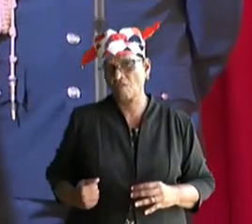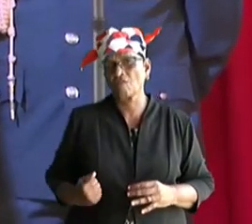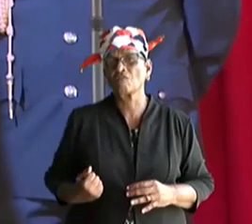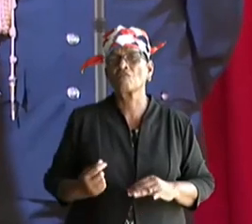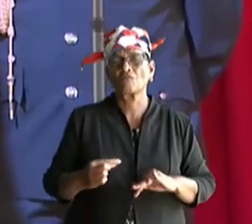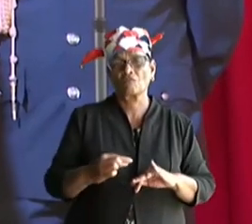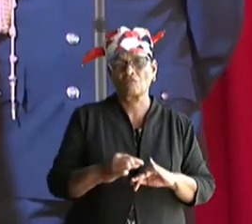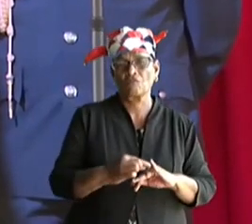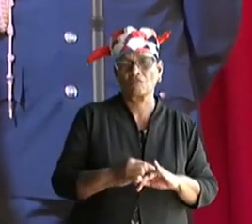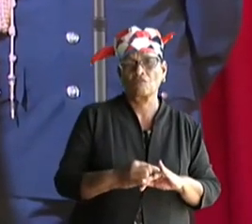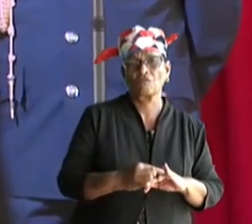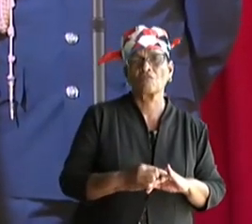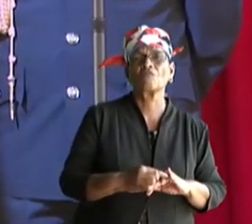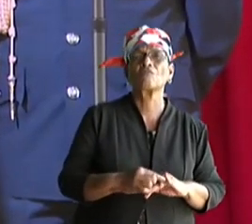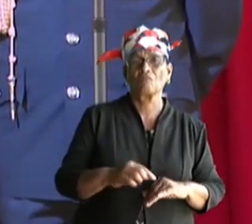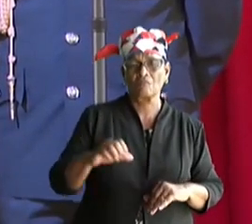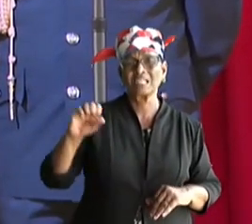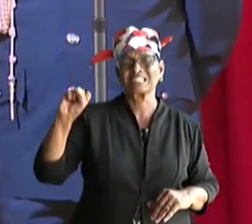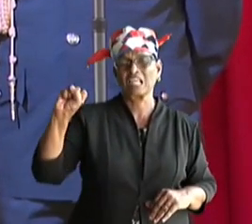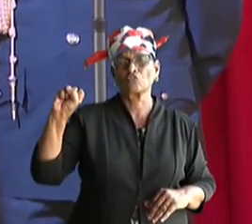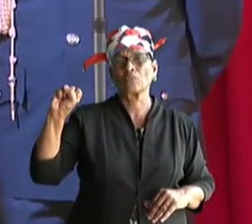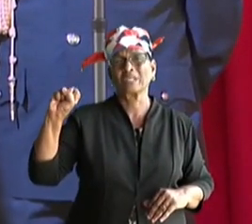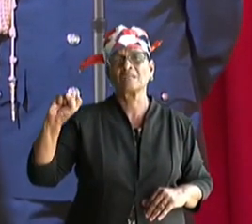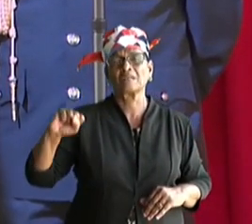Melissa Santokis-Sinashuri.